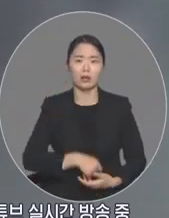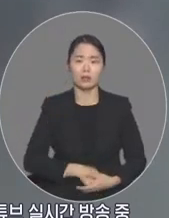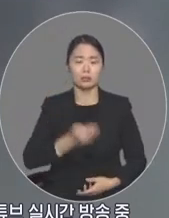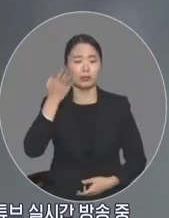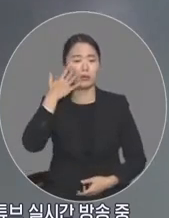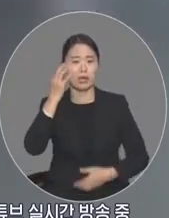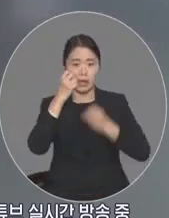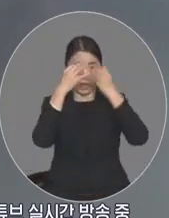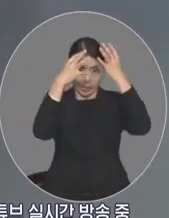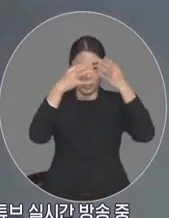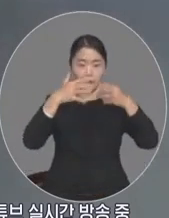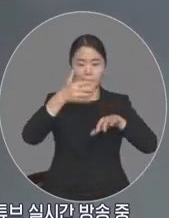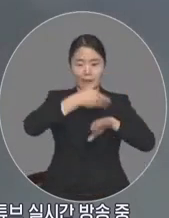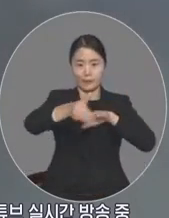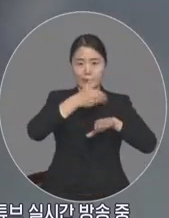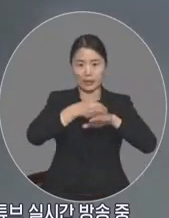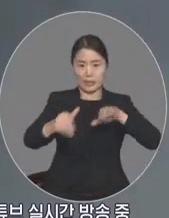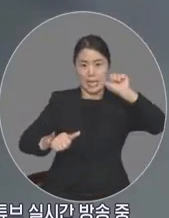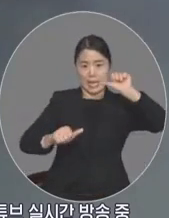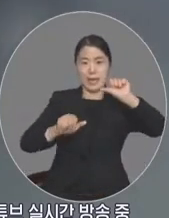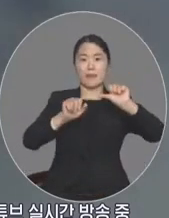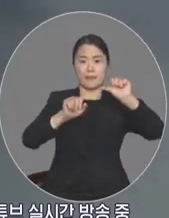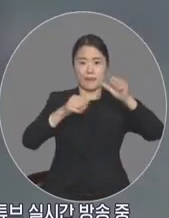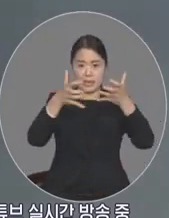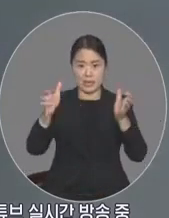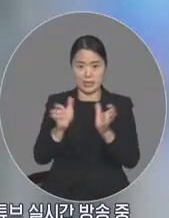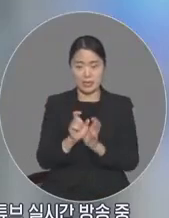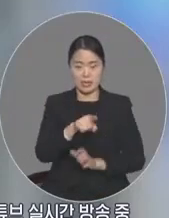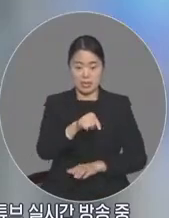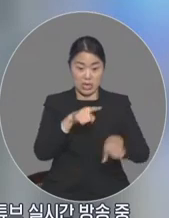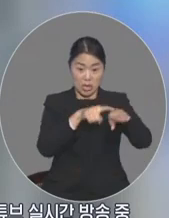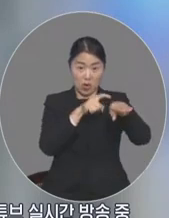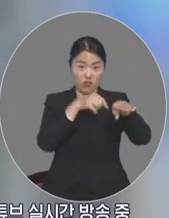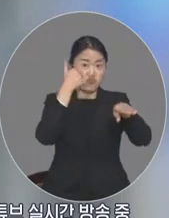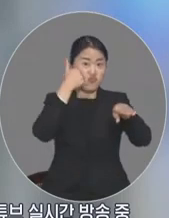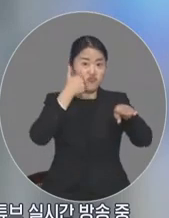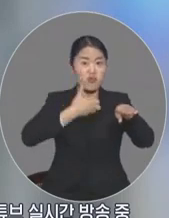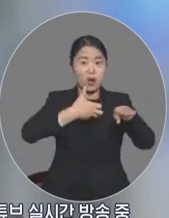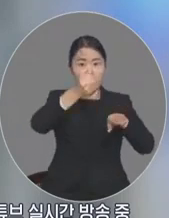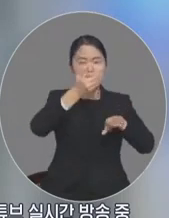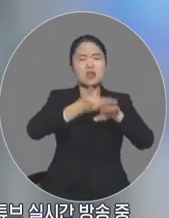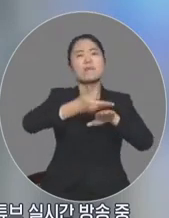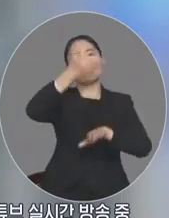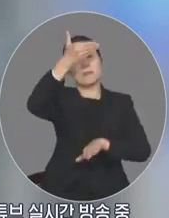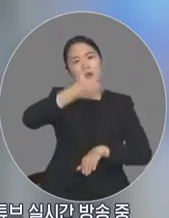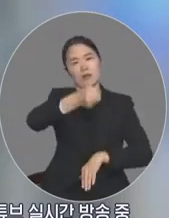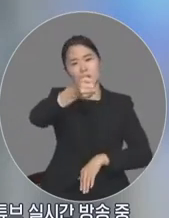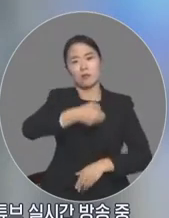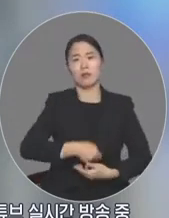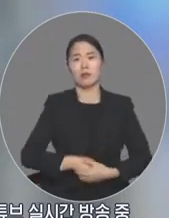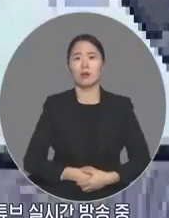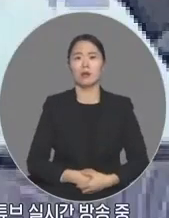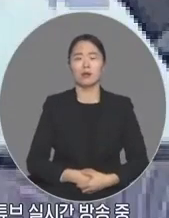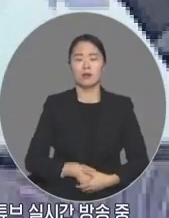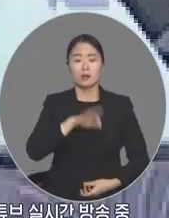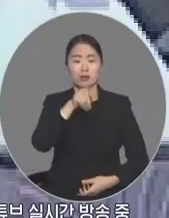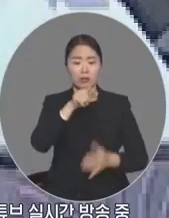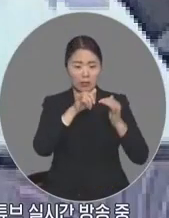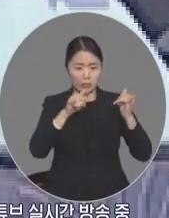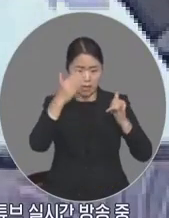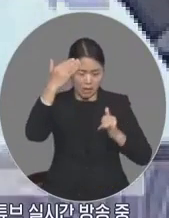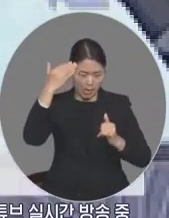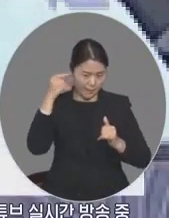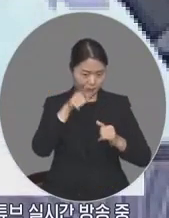신흥 폭력 조직 예파 소속으로 차량은 기존에 속해 있던 조직 선배의 것이었습니다 이들은